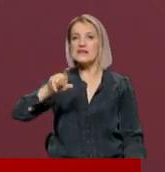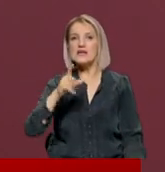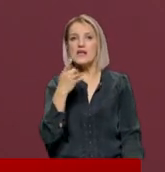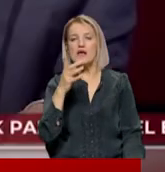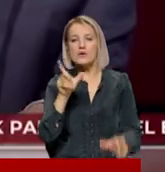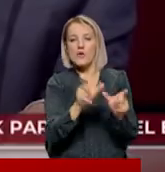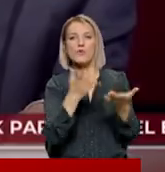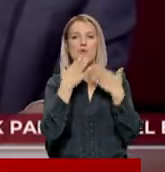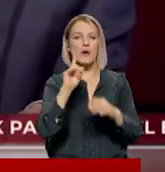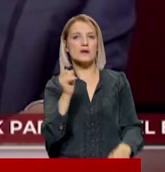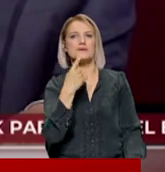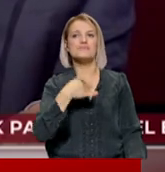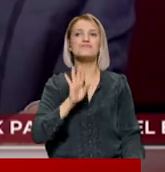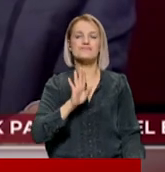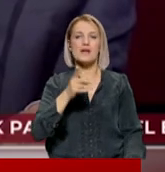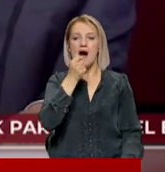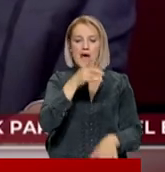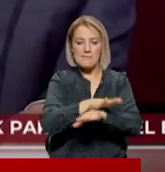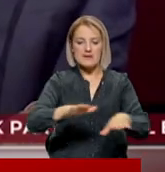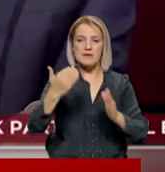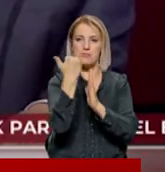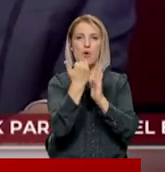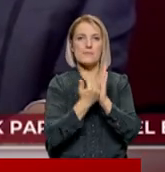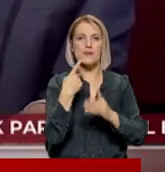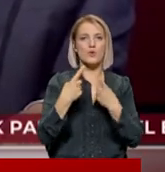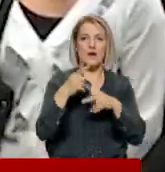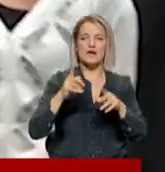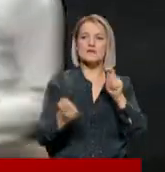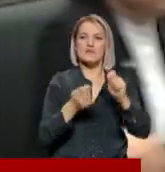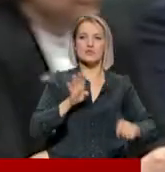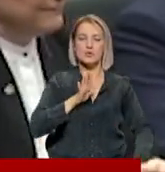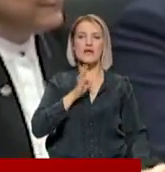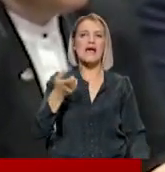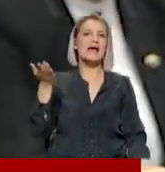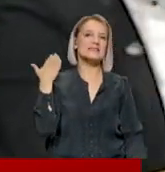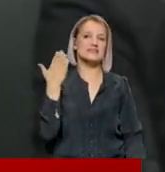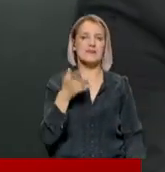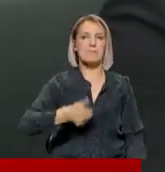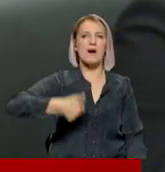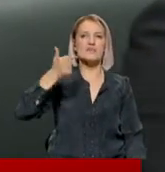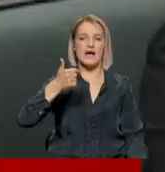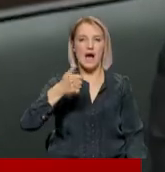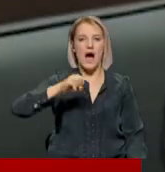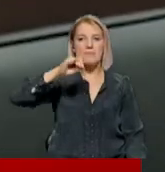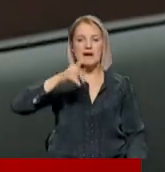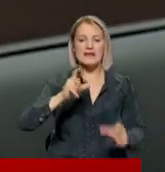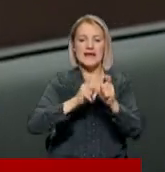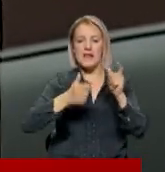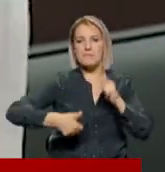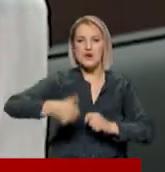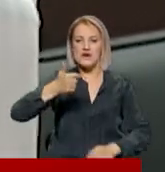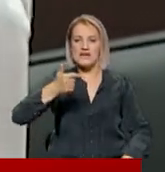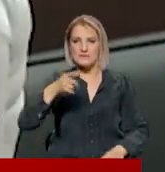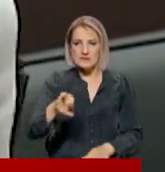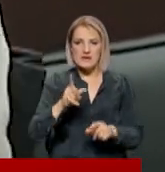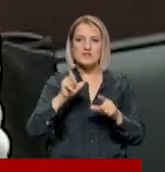Enteresan değil mi Fatiha diye sunduğu Ankara masası programında konuşan Ahmet Davutoğlu eski Başbakan Yardımcısı AK Parti Genel Başkan Yardımcısı